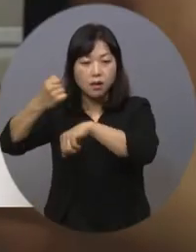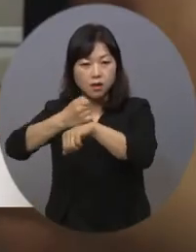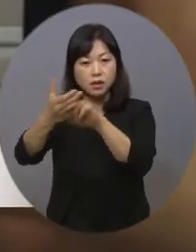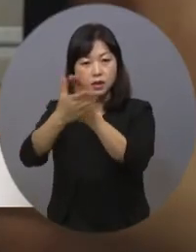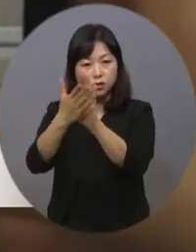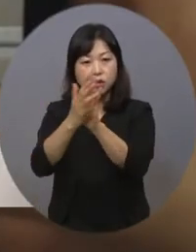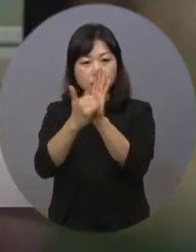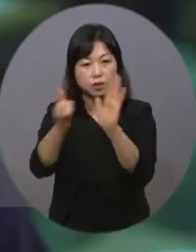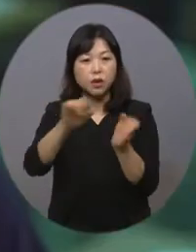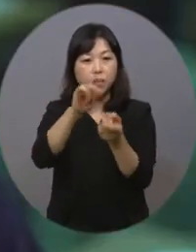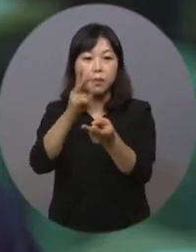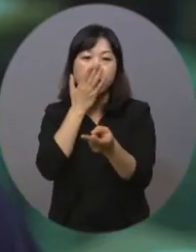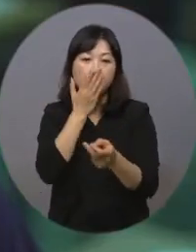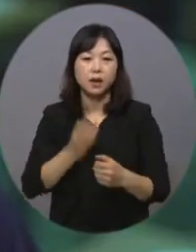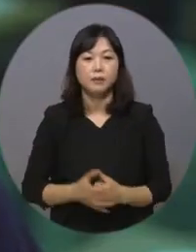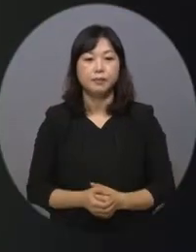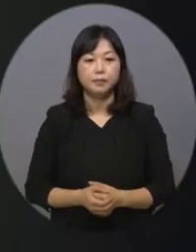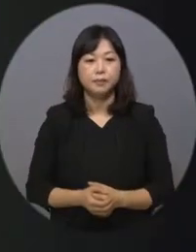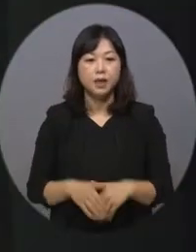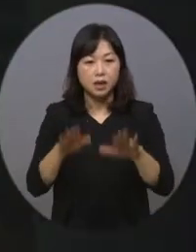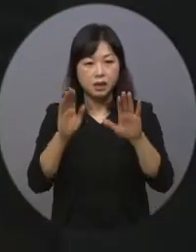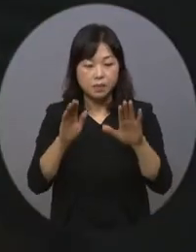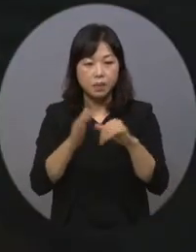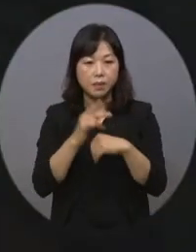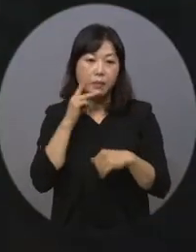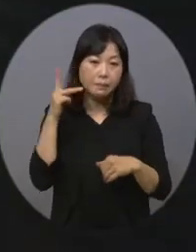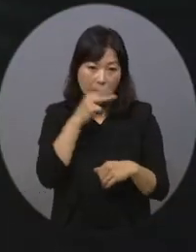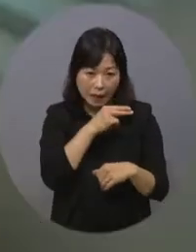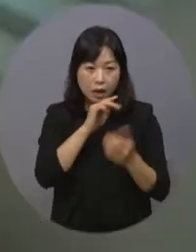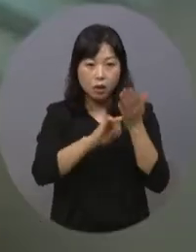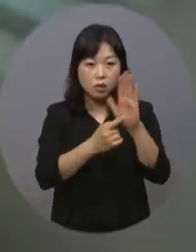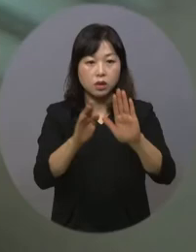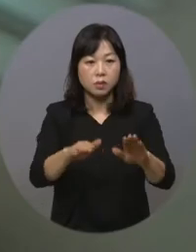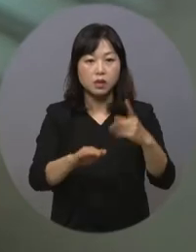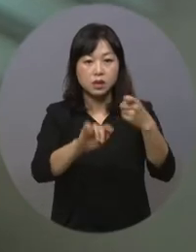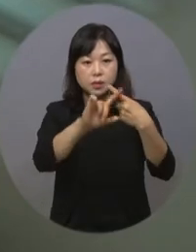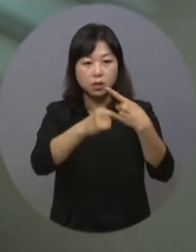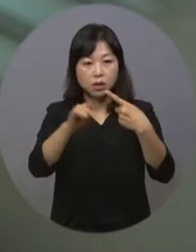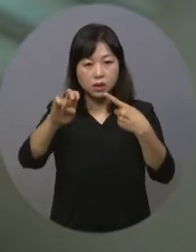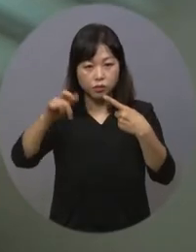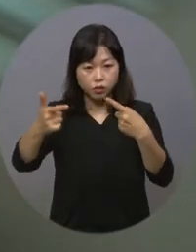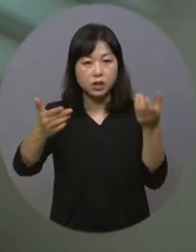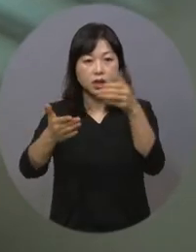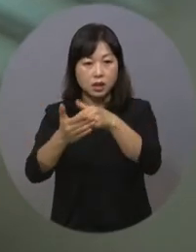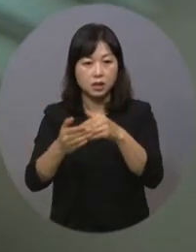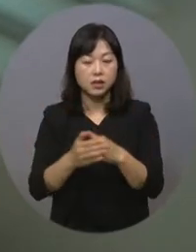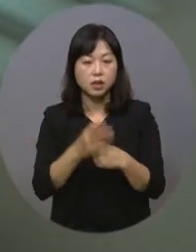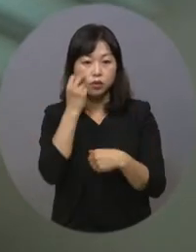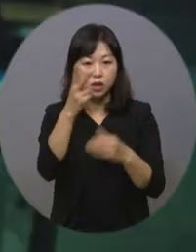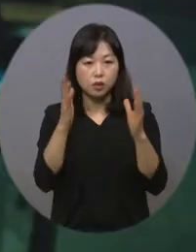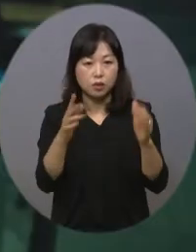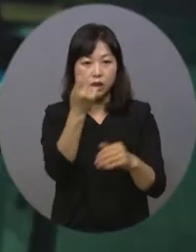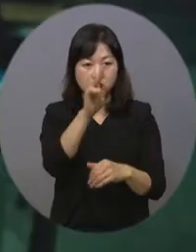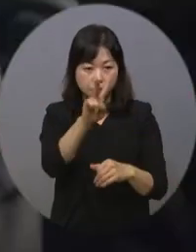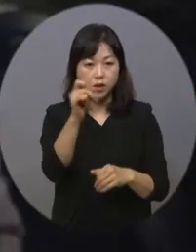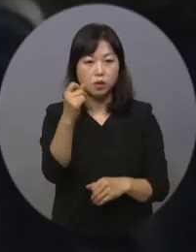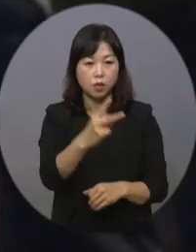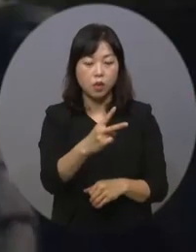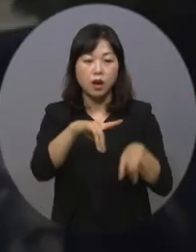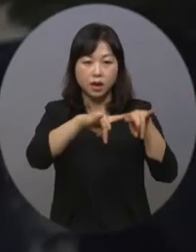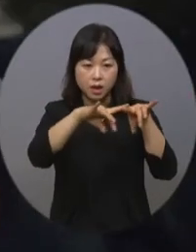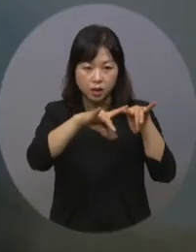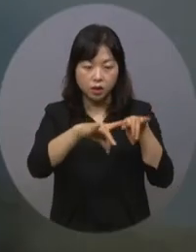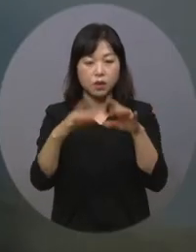있도록 했습니다. 이번 금연 광고는 오늘 11월 26일까지 두 달간 TV를 비롯해